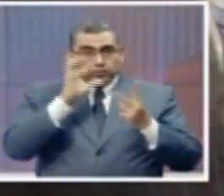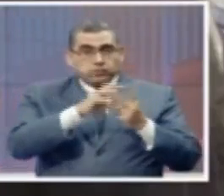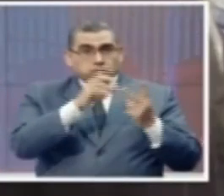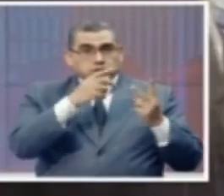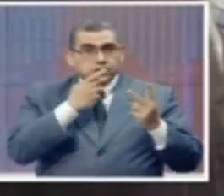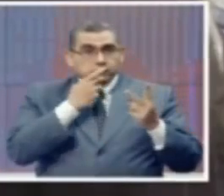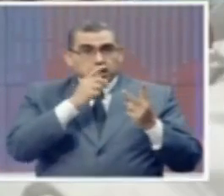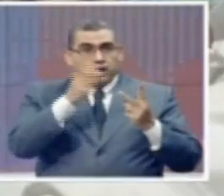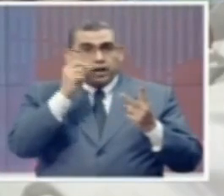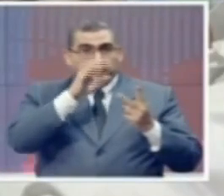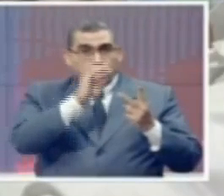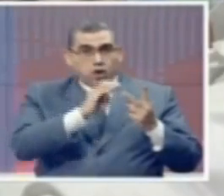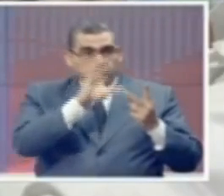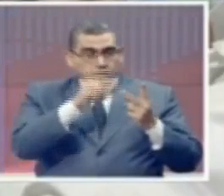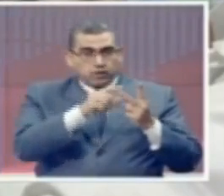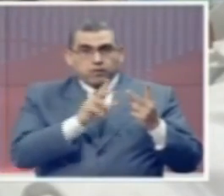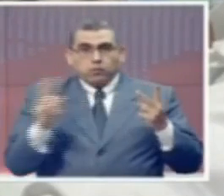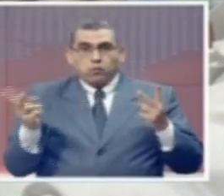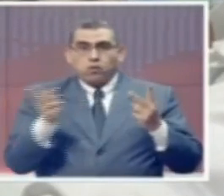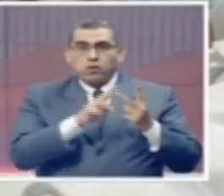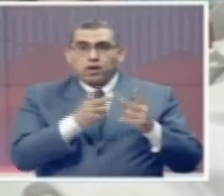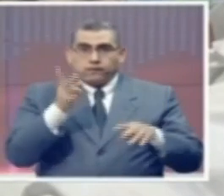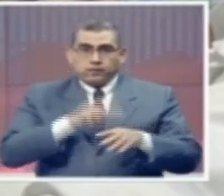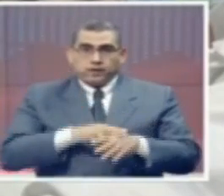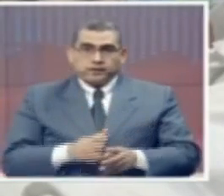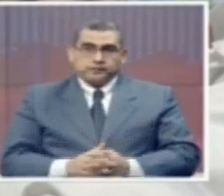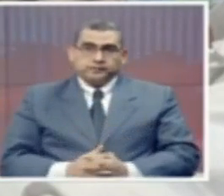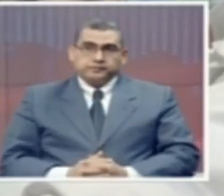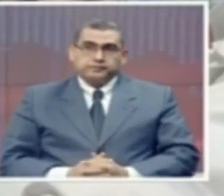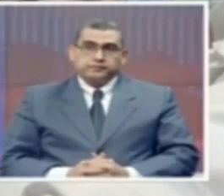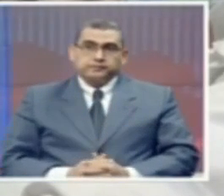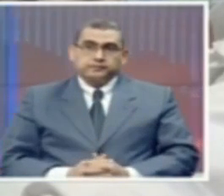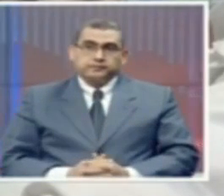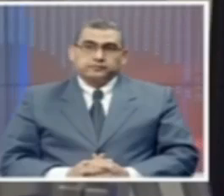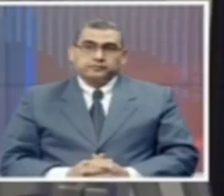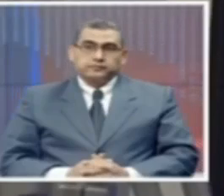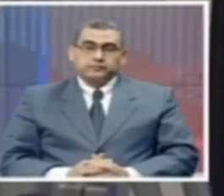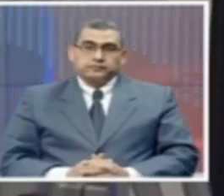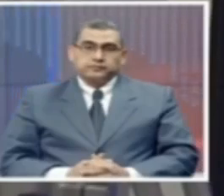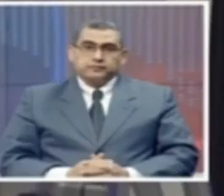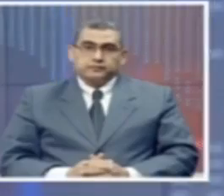اكتشفتا لأول مرة في بريطانيا وجنوب أفريقيا.